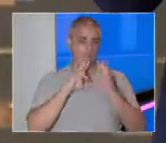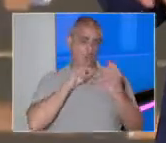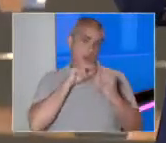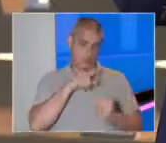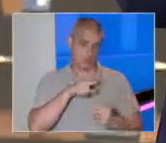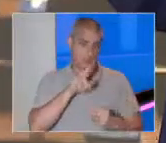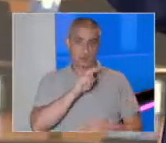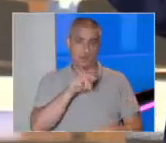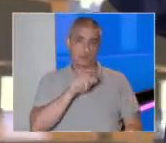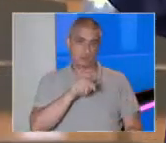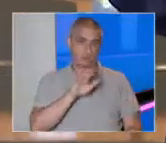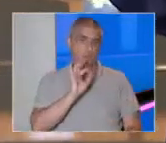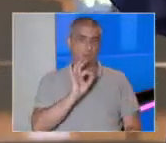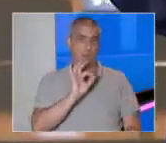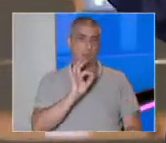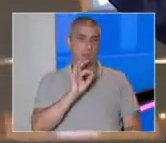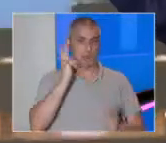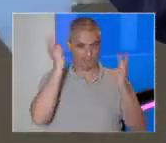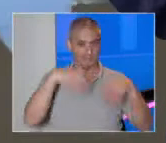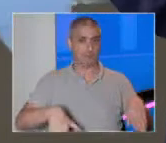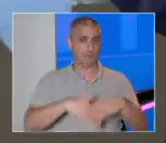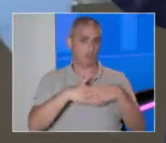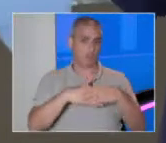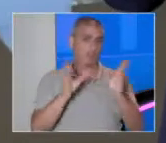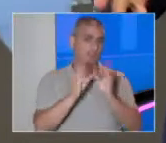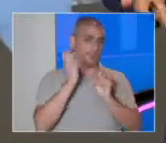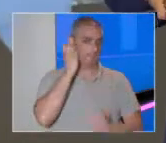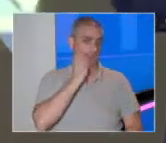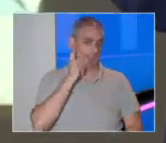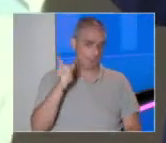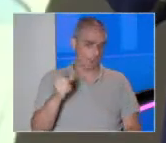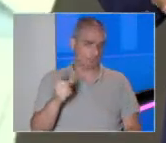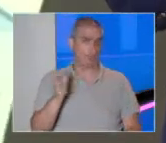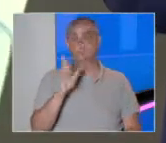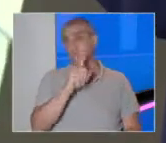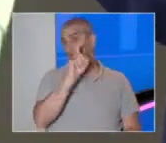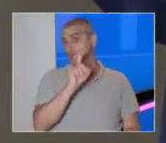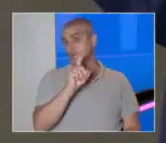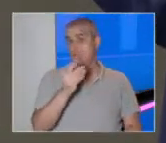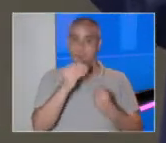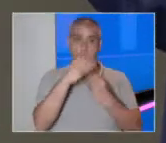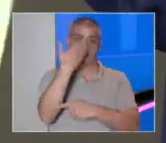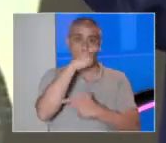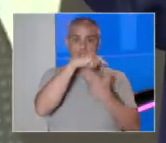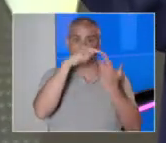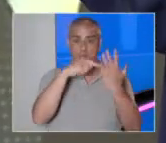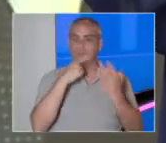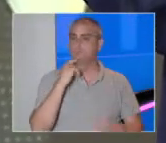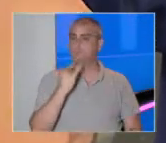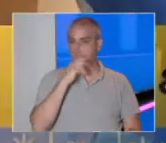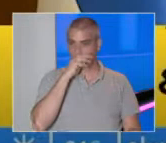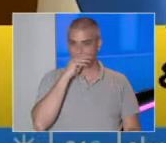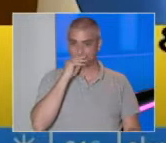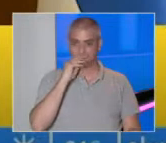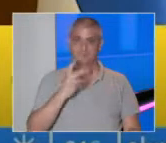לדון ועל הסוגיה הזו של הסכם השלום עם איחוד האמירויות ואולי עוד מדינות. כן,